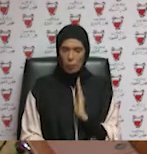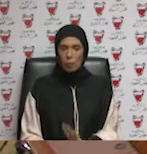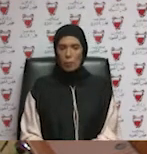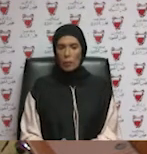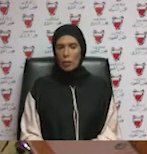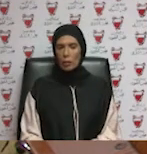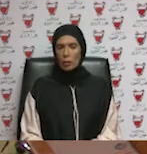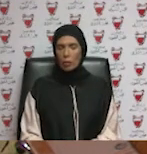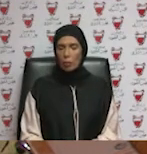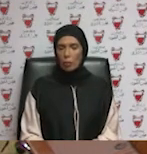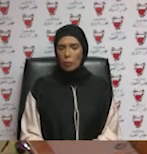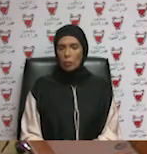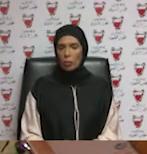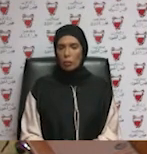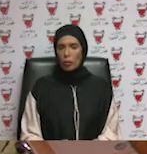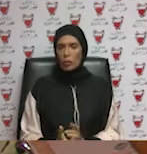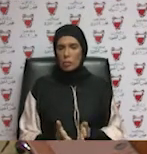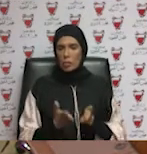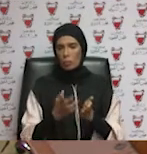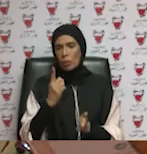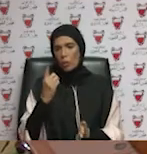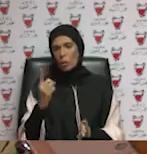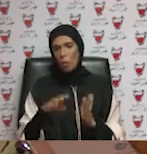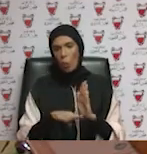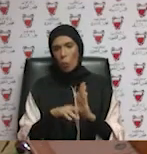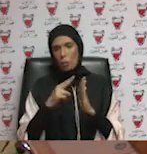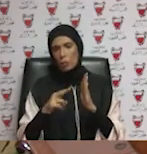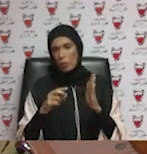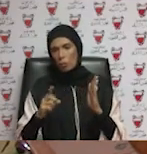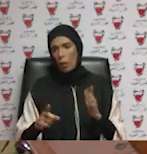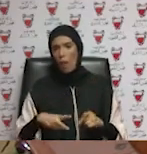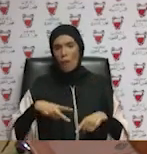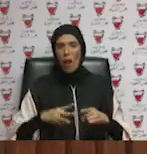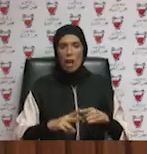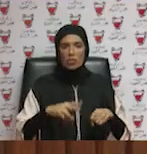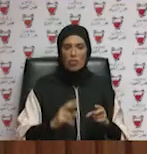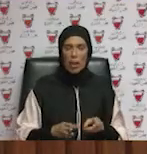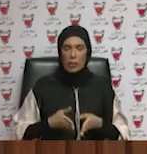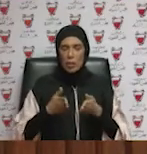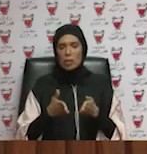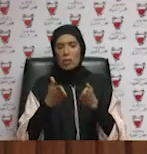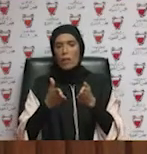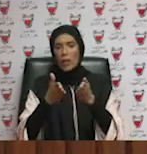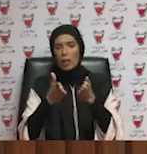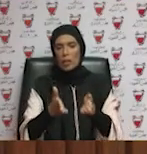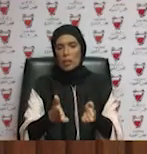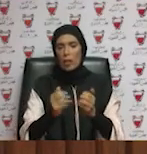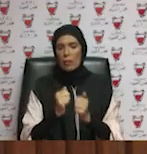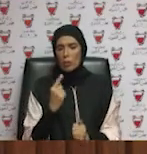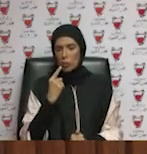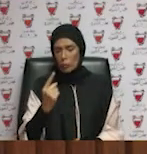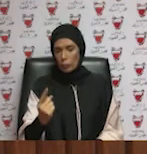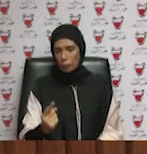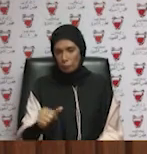رخصة 3 سنوات والسفينة سنة؟ ويجب أن تفحص كل سنة، وإذا فحصت السفينة ولم